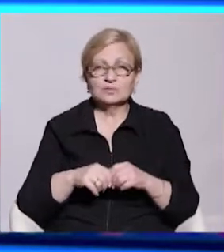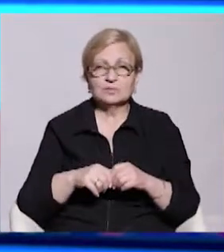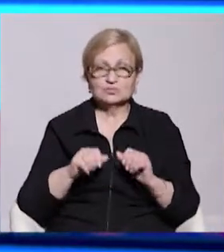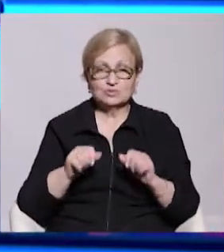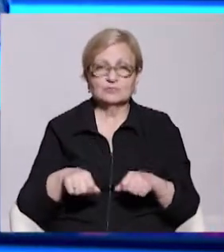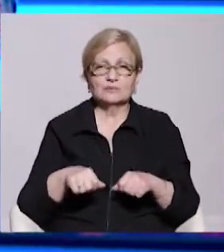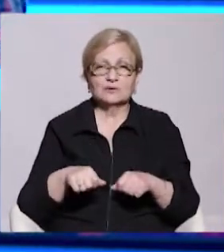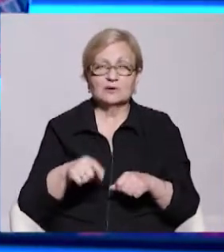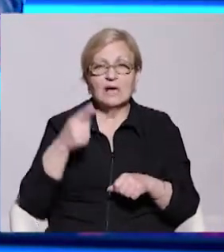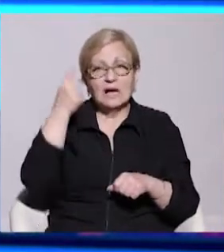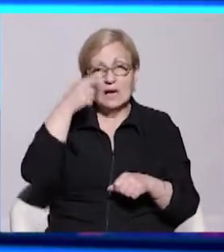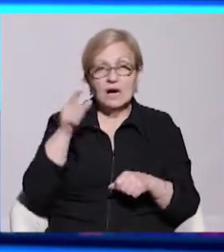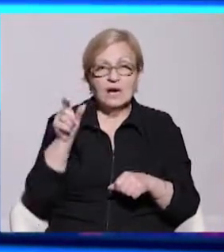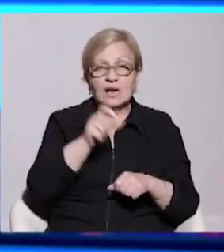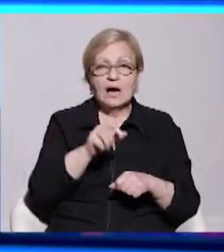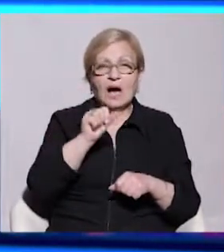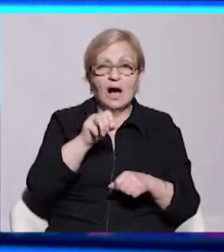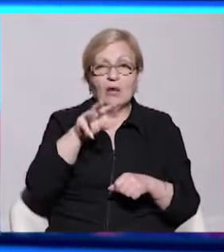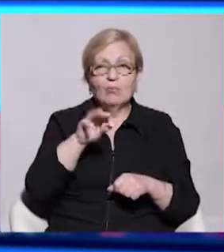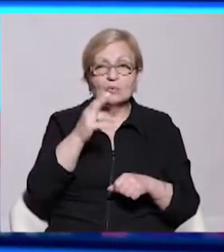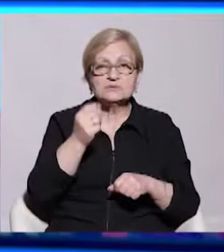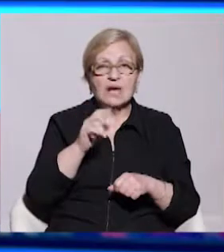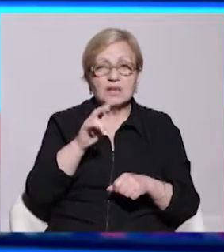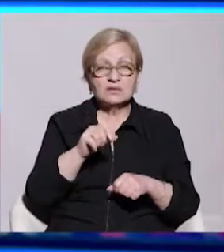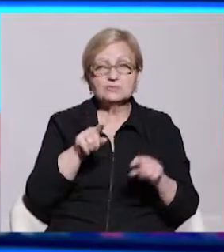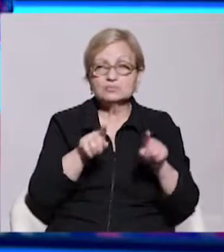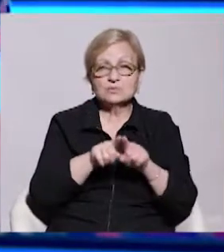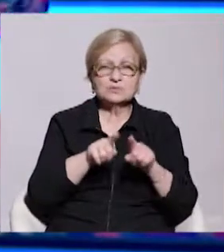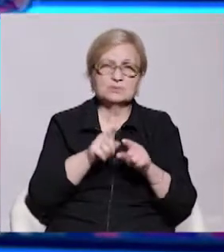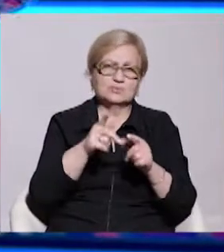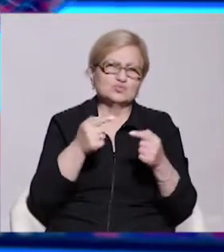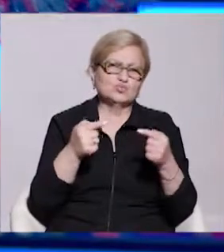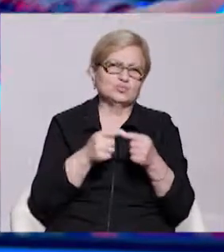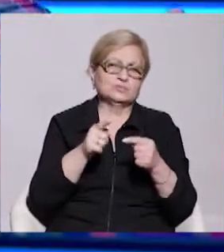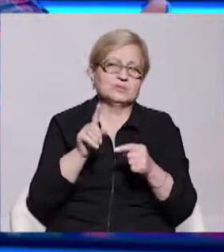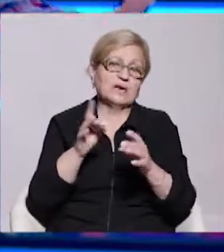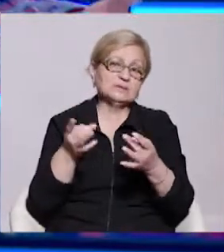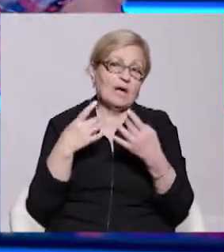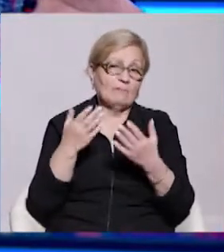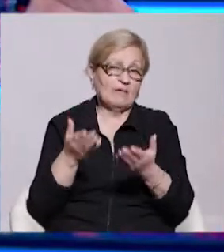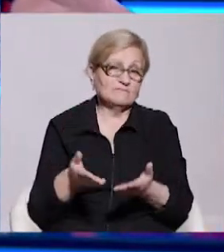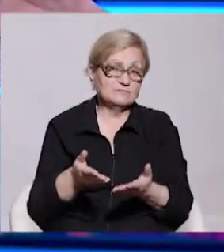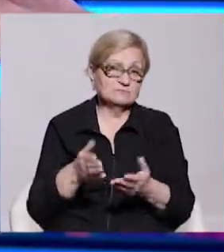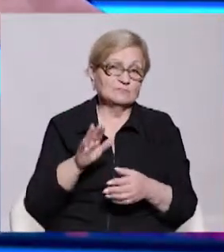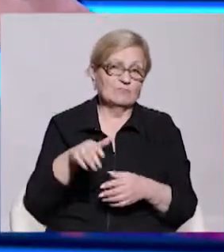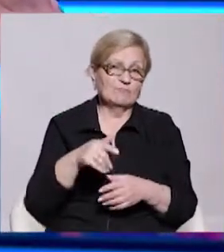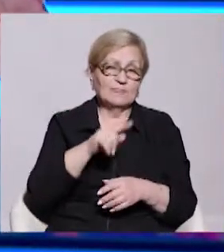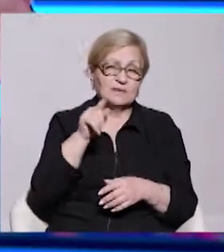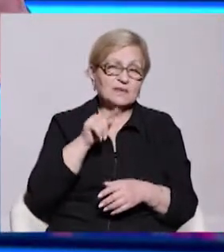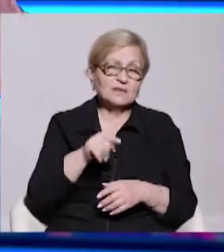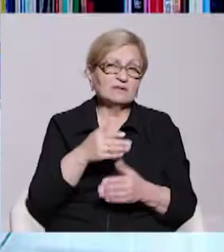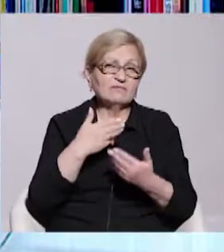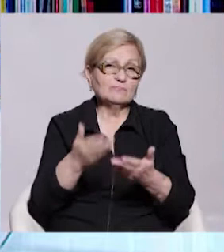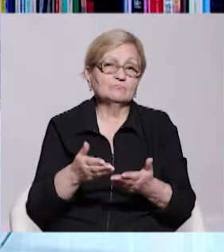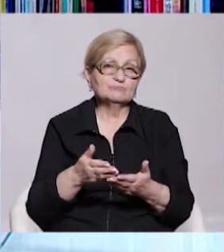აი ამოცანები, რომელსაც ჩვენ ამოცანებს ვეძახით, ხომ ზუსტად ეს არის? არის რაღაცა ამბავი და შემდეგ კითხვა მოსდევს